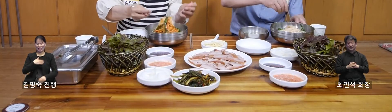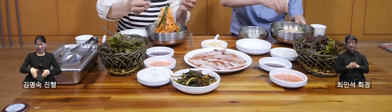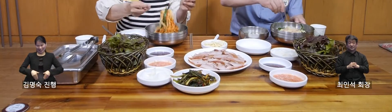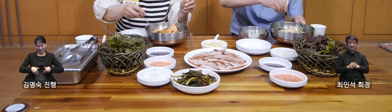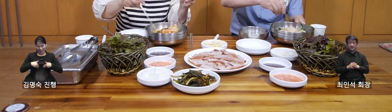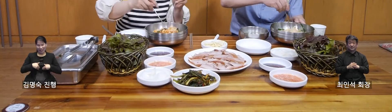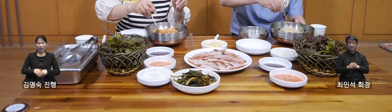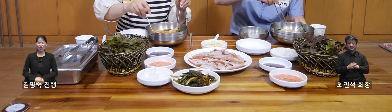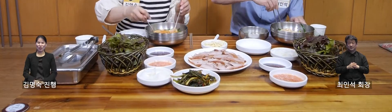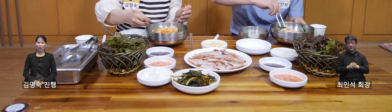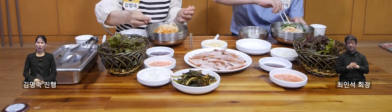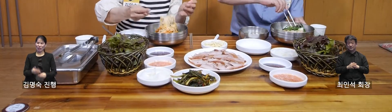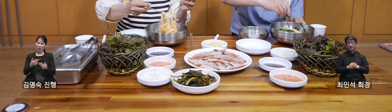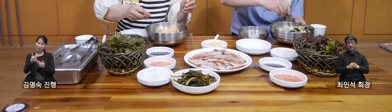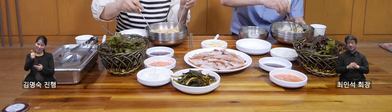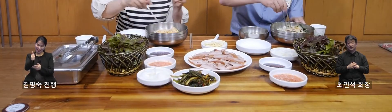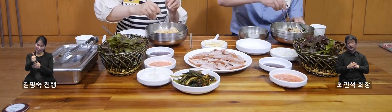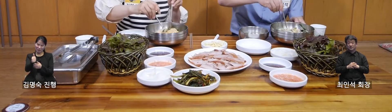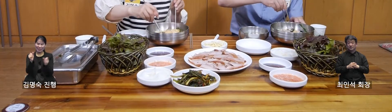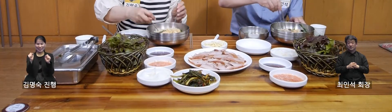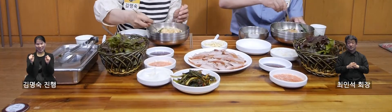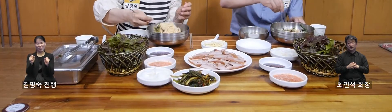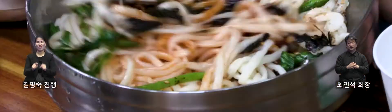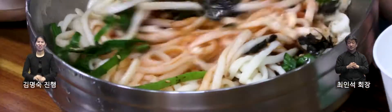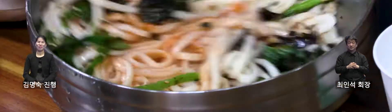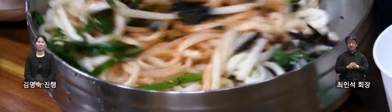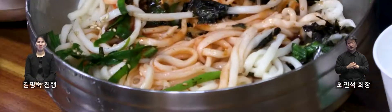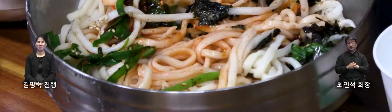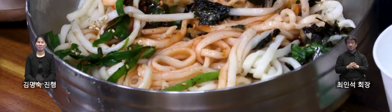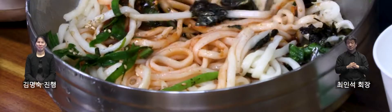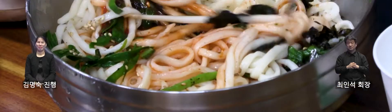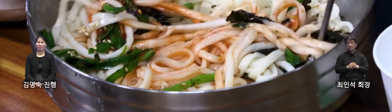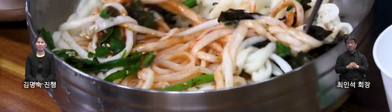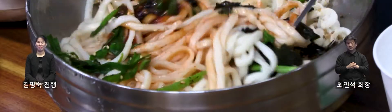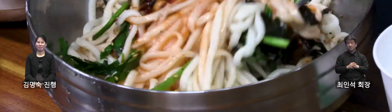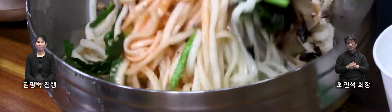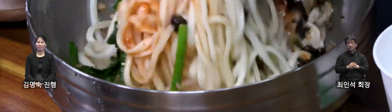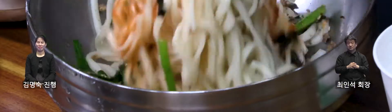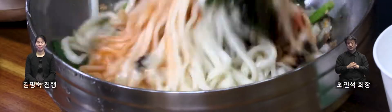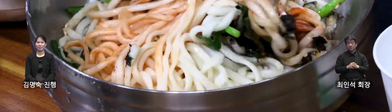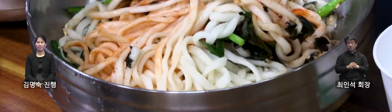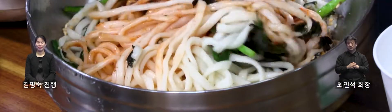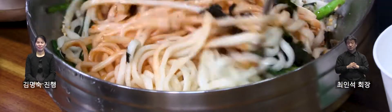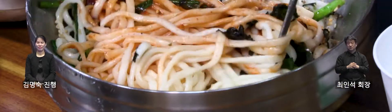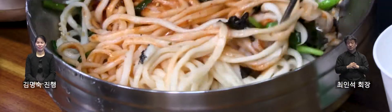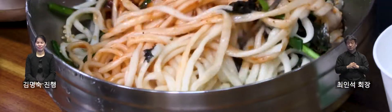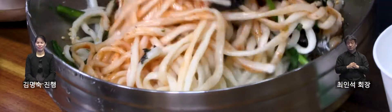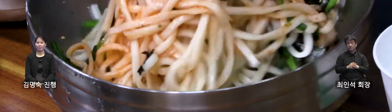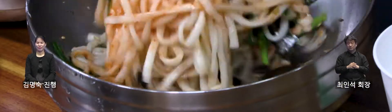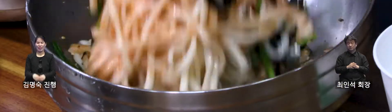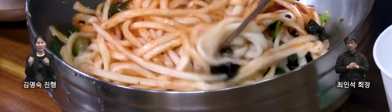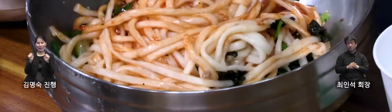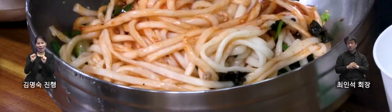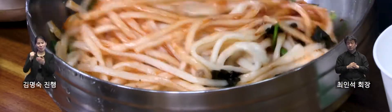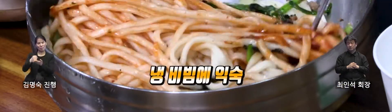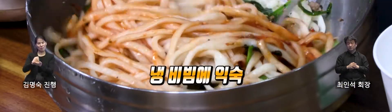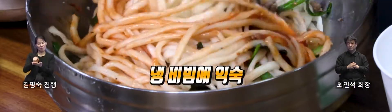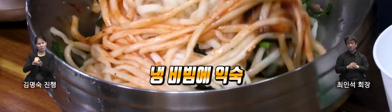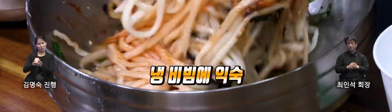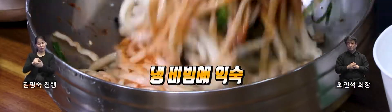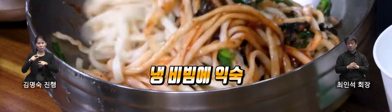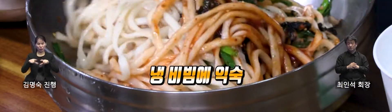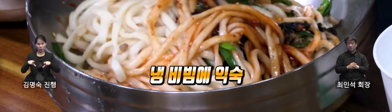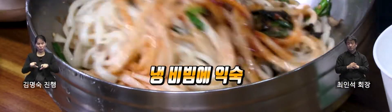네네. 우리 회장님은 냉이고요. 자, 근데 사실은 그러니까 네. 냉 비빔은